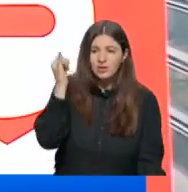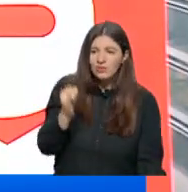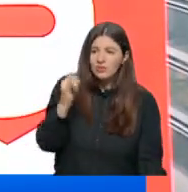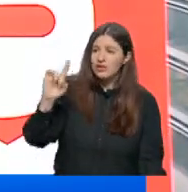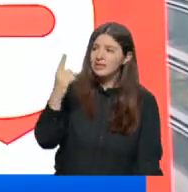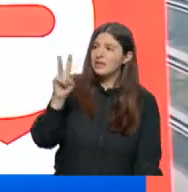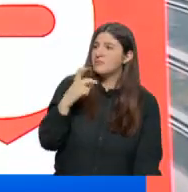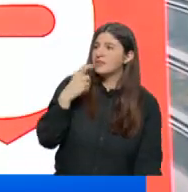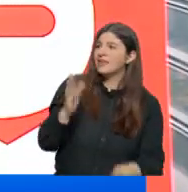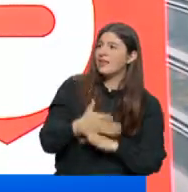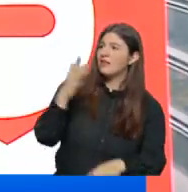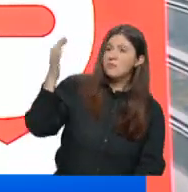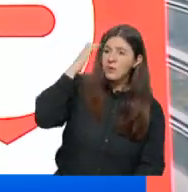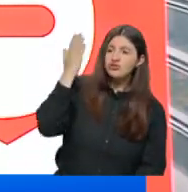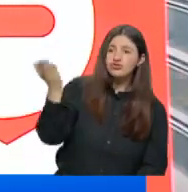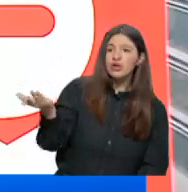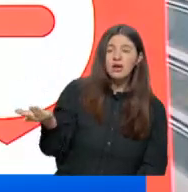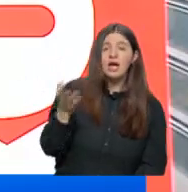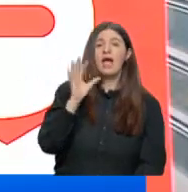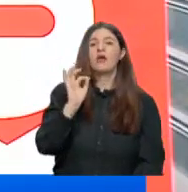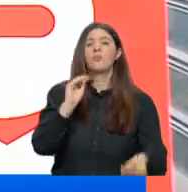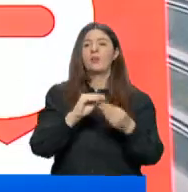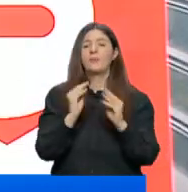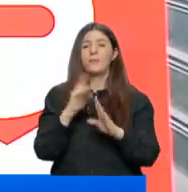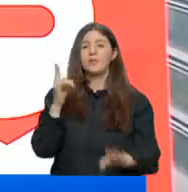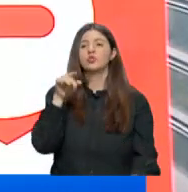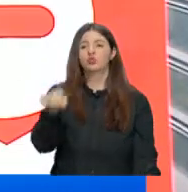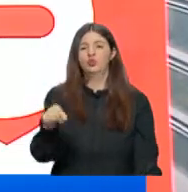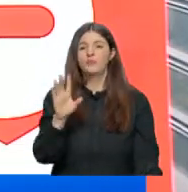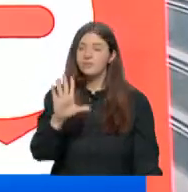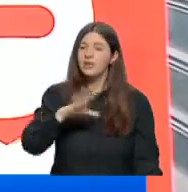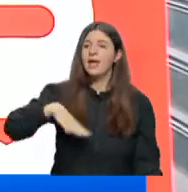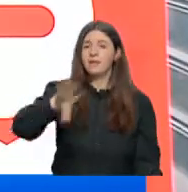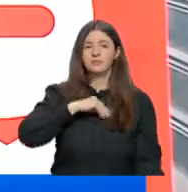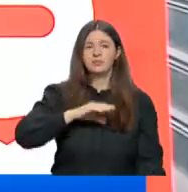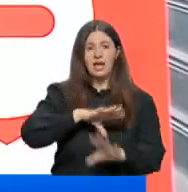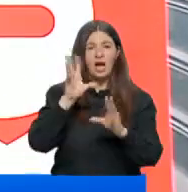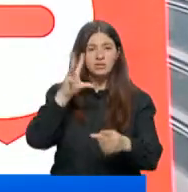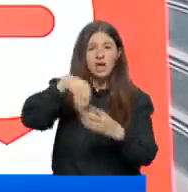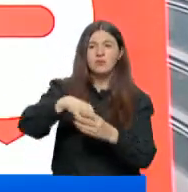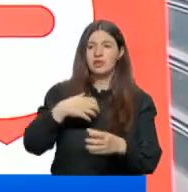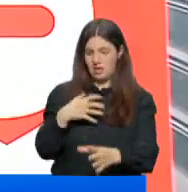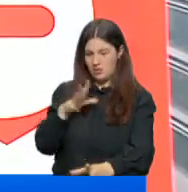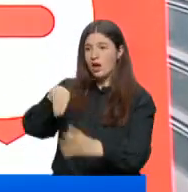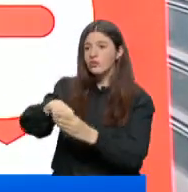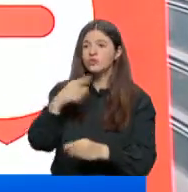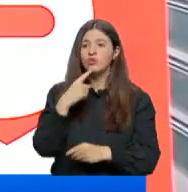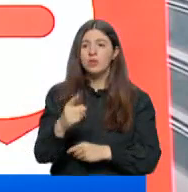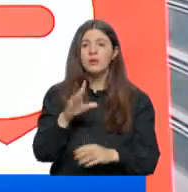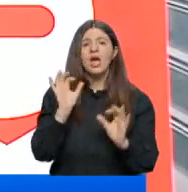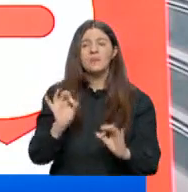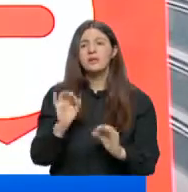bir iktidar 20 yıldır niye yönetiyor? Bence en önemli problemlerden bir tanesi şu. Hepimiz, herkesi katarak, kendimi de katarak söylüyorum.